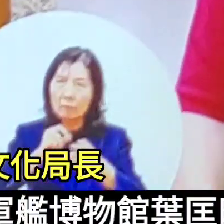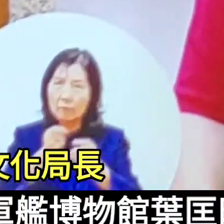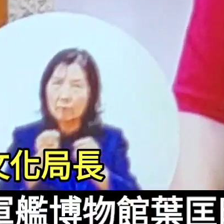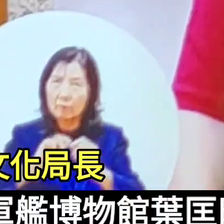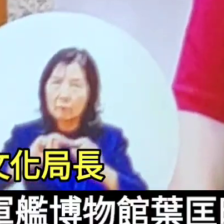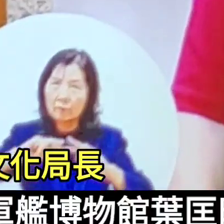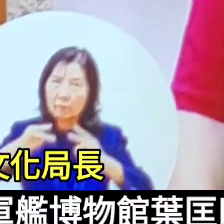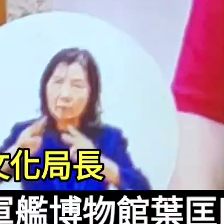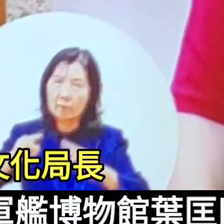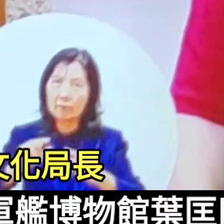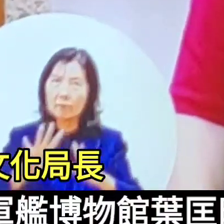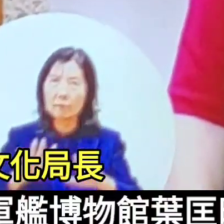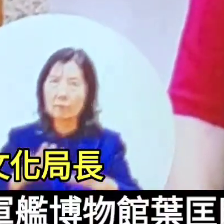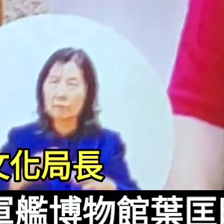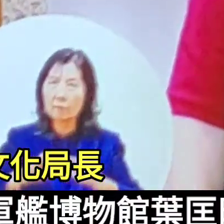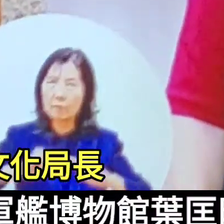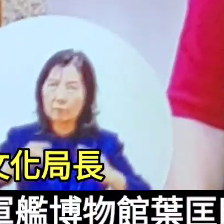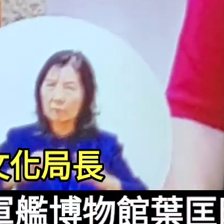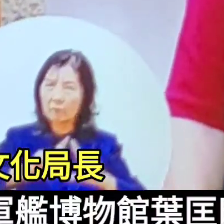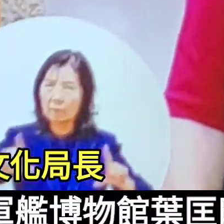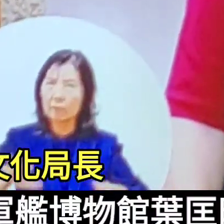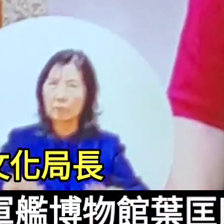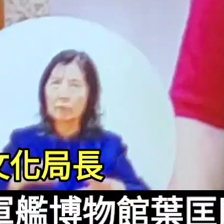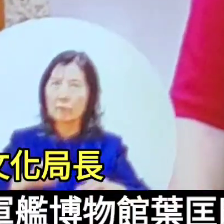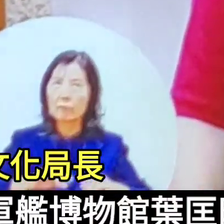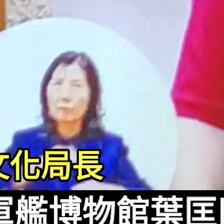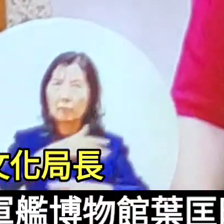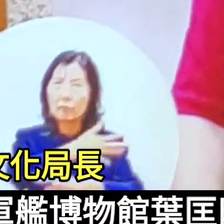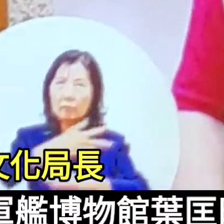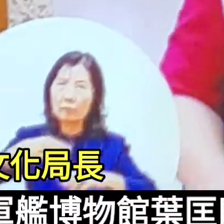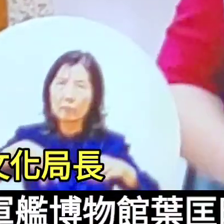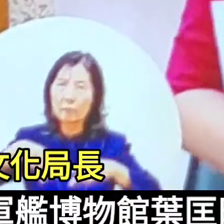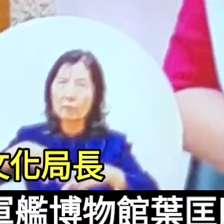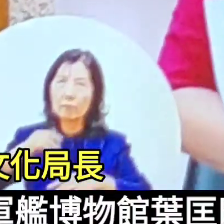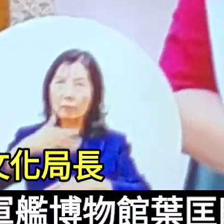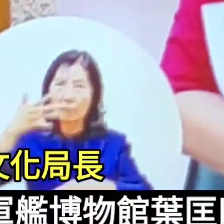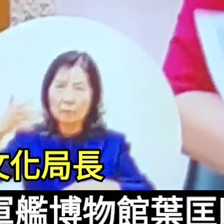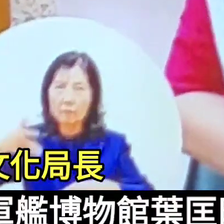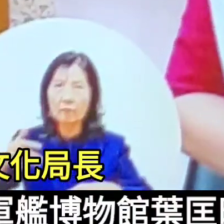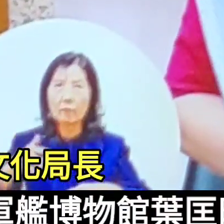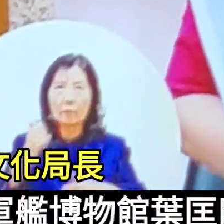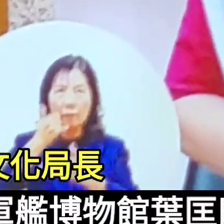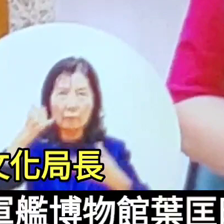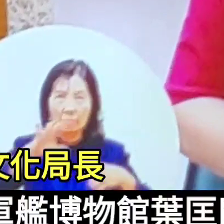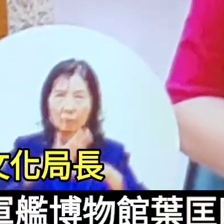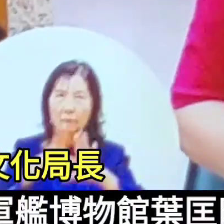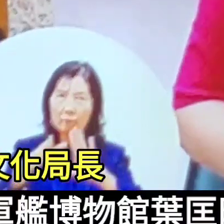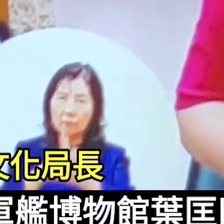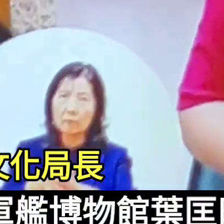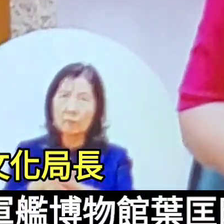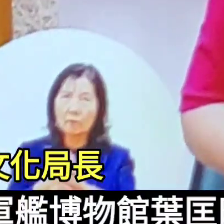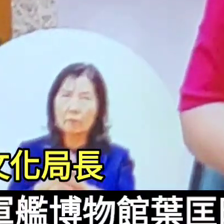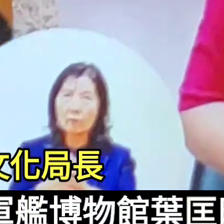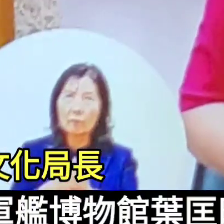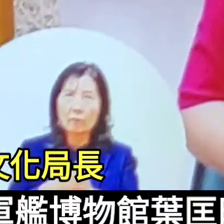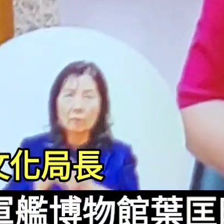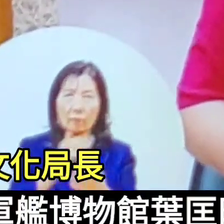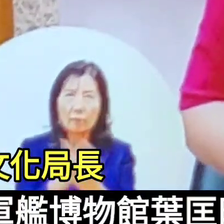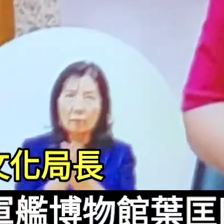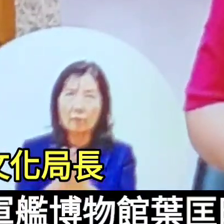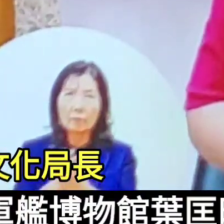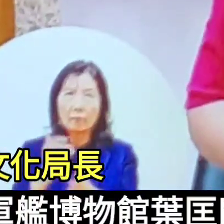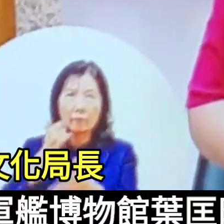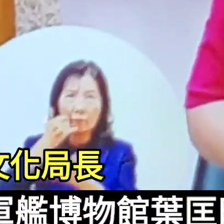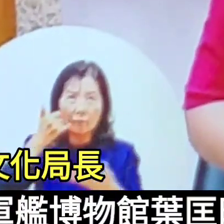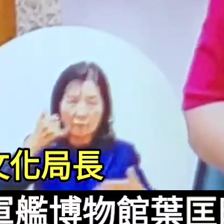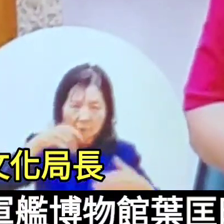常大的，很难说我们把现在规划的流行音乐还有海洋文化的各种元素，包括海底海